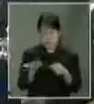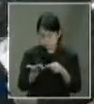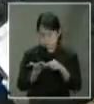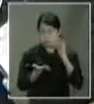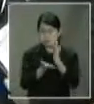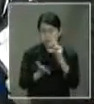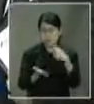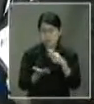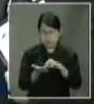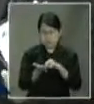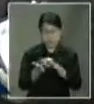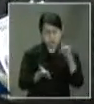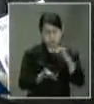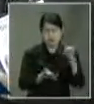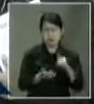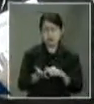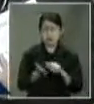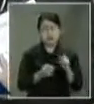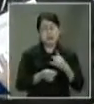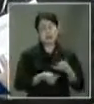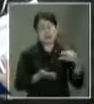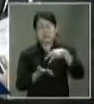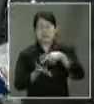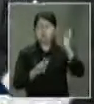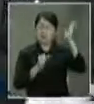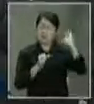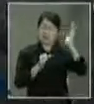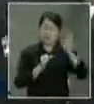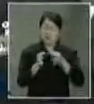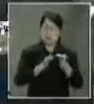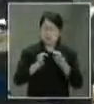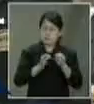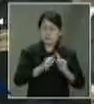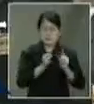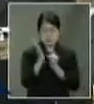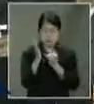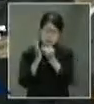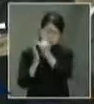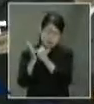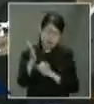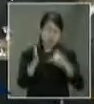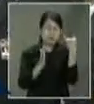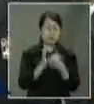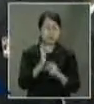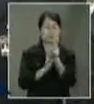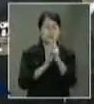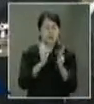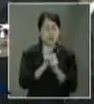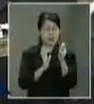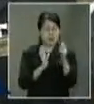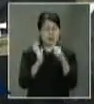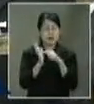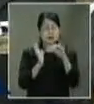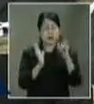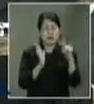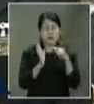พี่หมายเรียกเนื่องจากไปปราศัยบนนั้นบนนี้ตั้งเลยตามประมวลอาญามาตรา116วงเล็บ1วงเล็บ